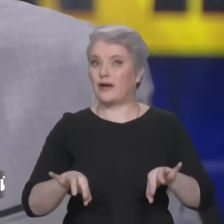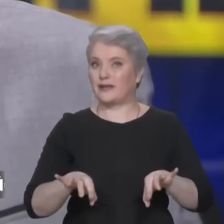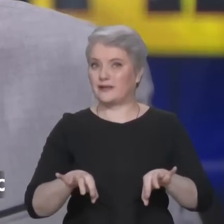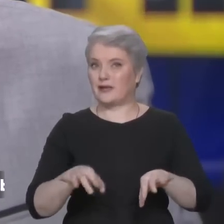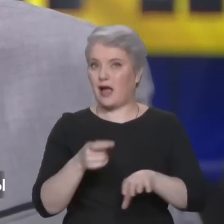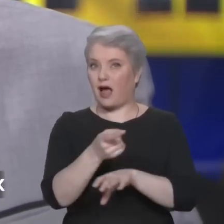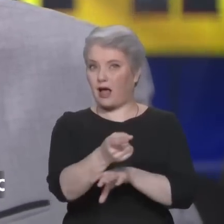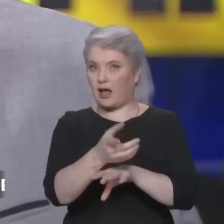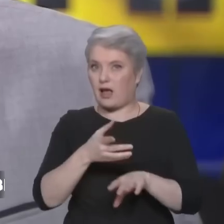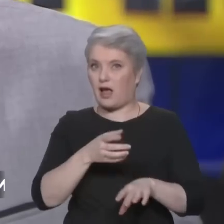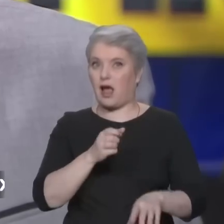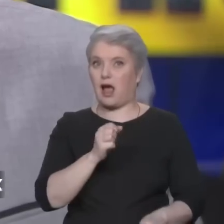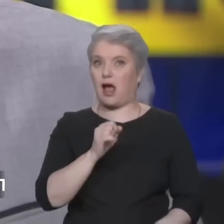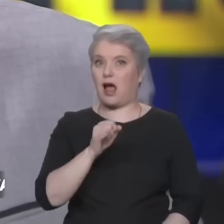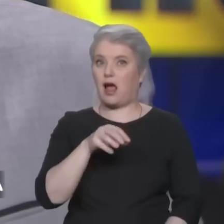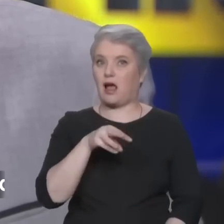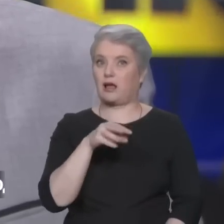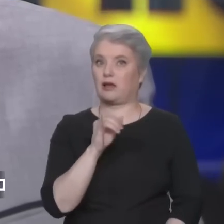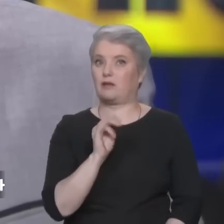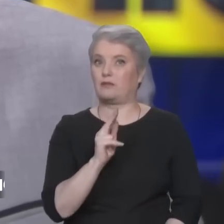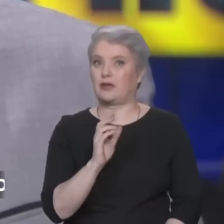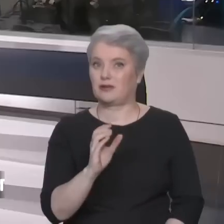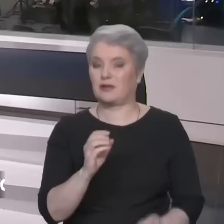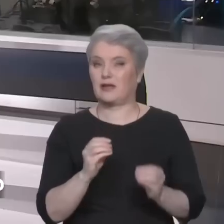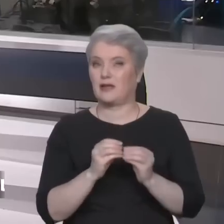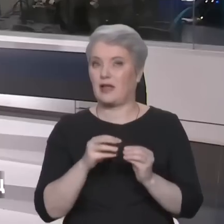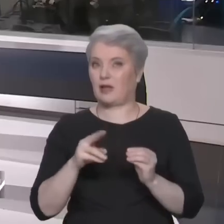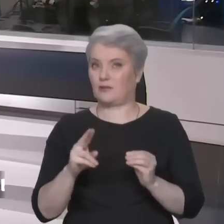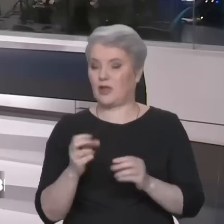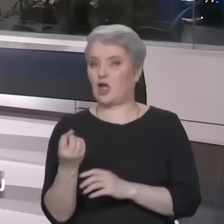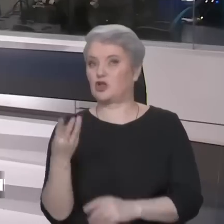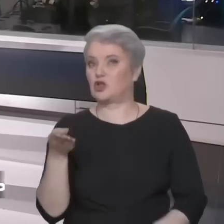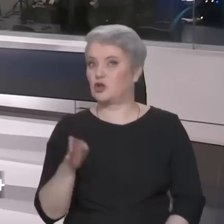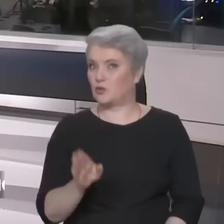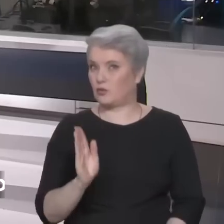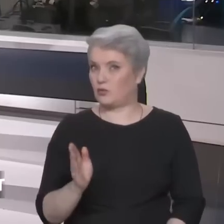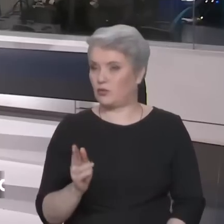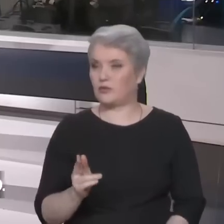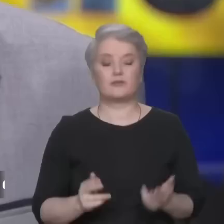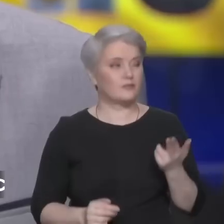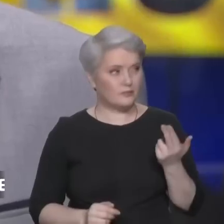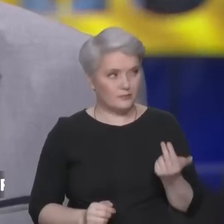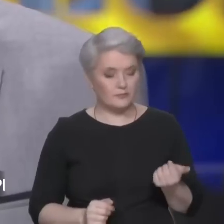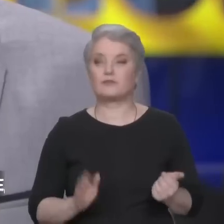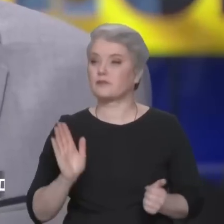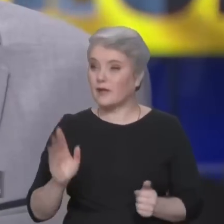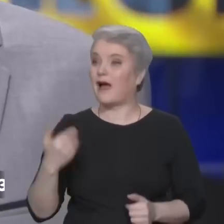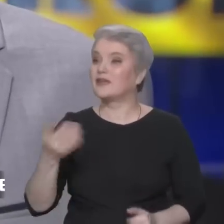бронетранспортерів АМХ-10РЦ. От 14 штук їх також буде. Так. Але ж, от дивіться, ви сказали